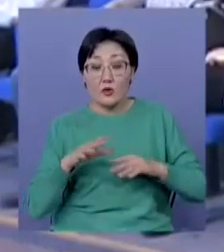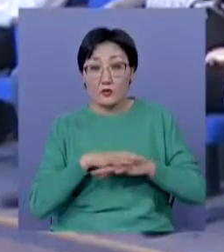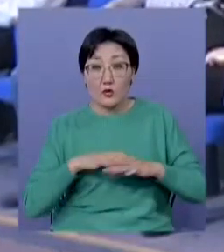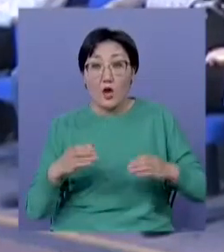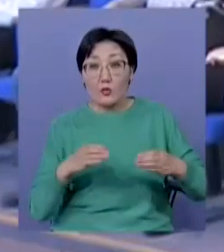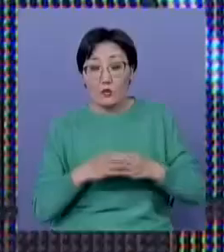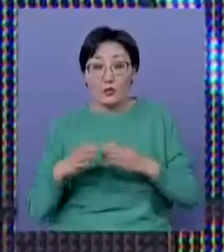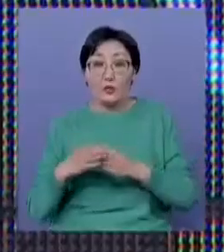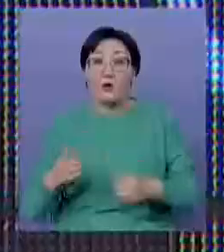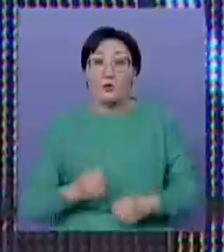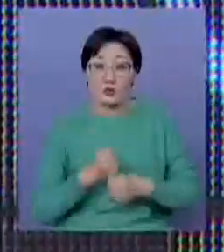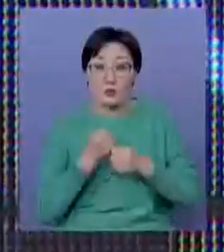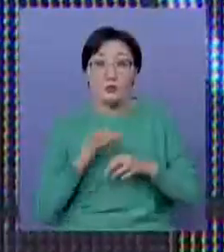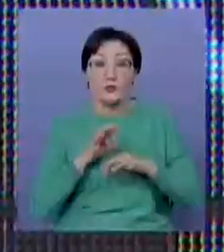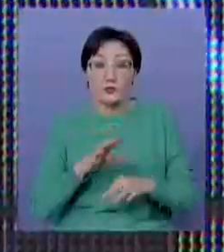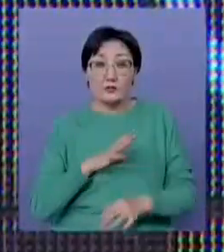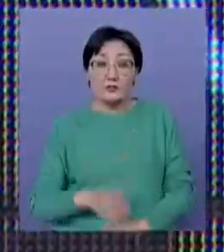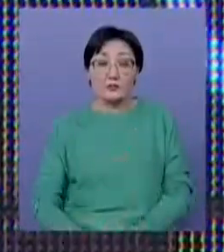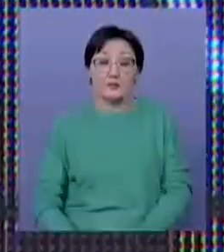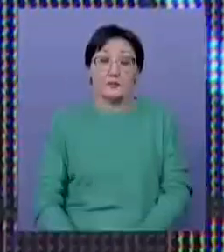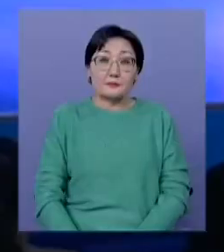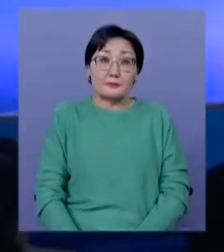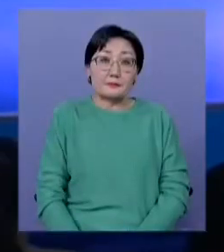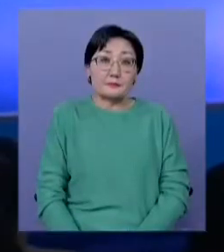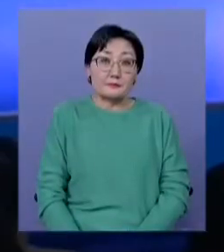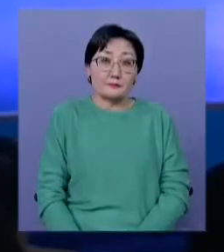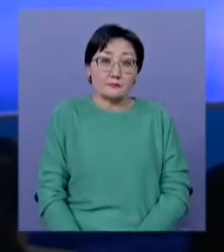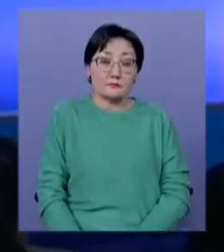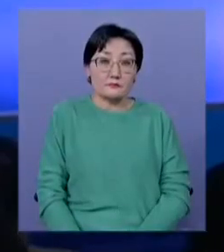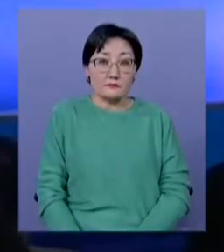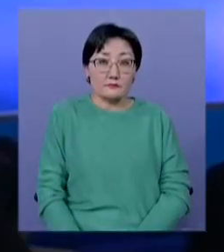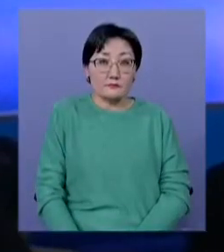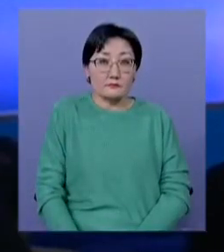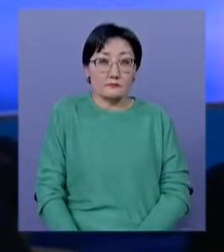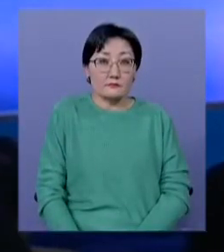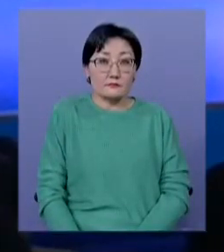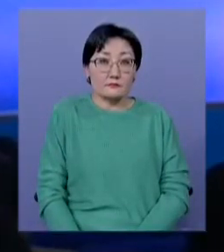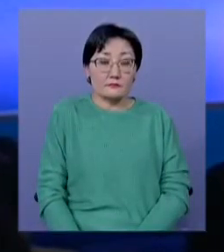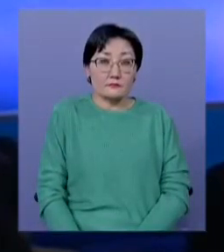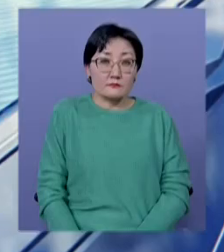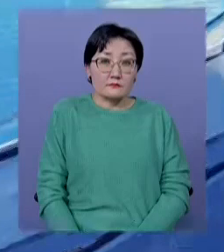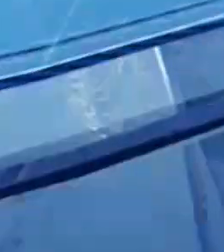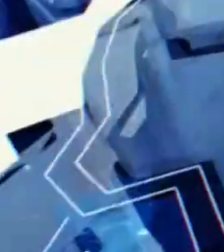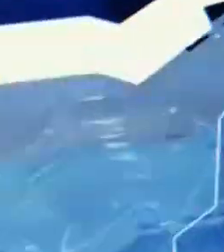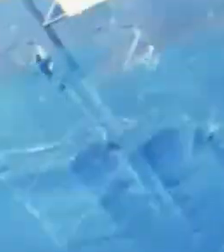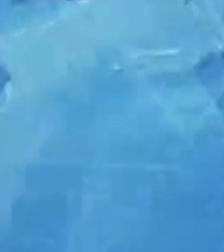қорлар қолдауымен ұйымдастырылған. Аяулым Көлжігіт, Әсет Құндақбаев, Алматы телеарнасы.